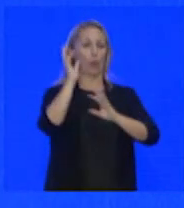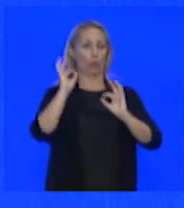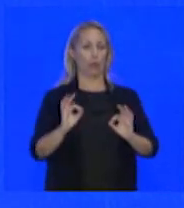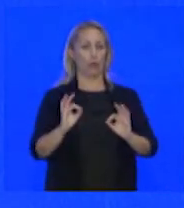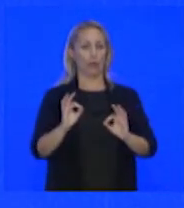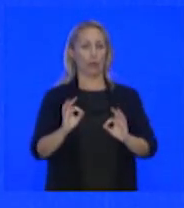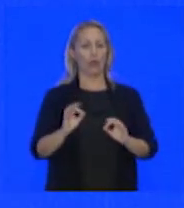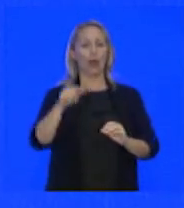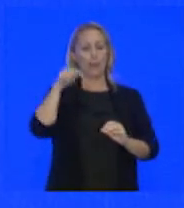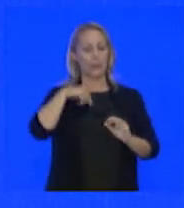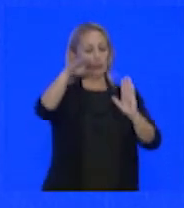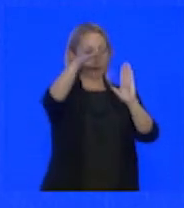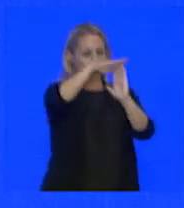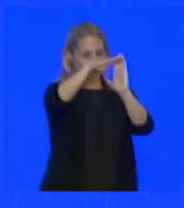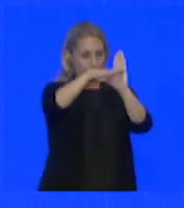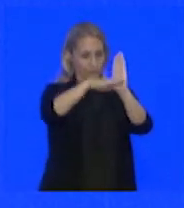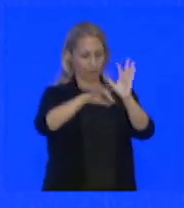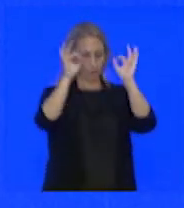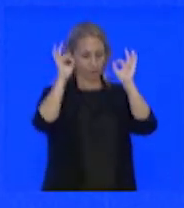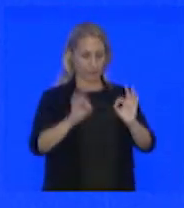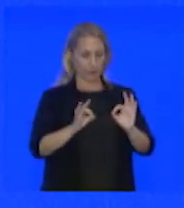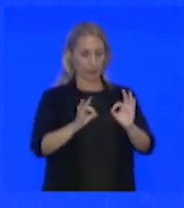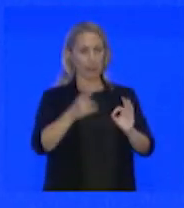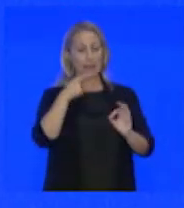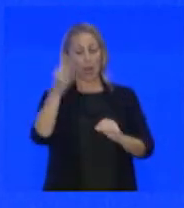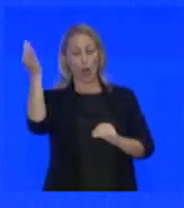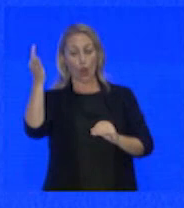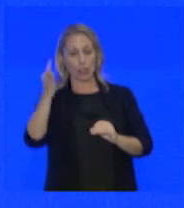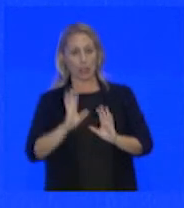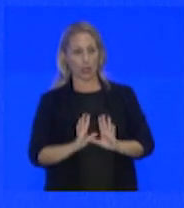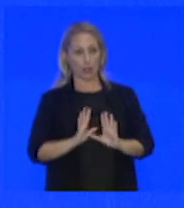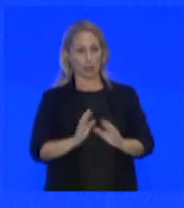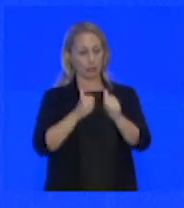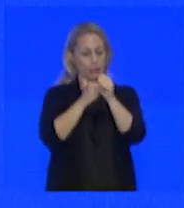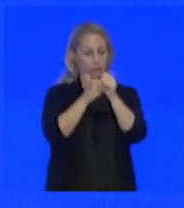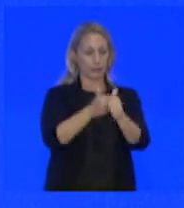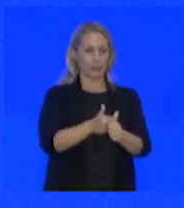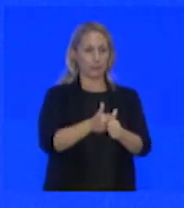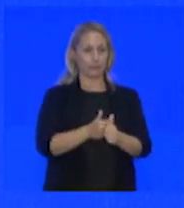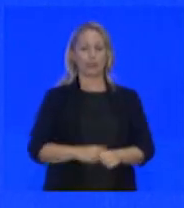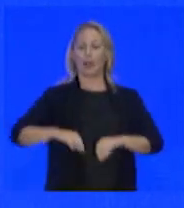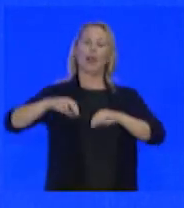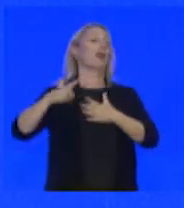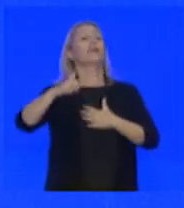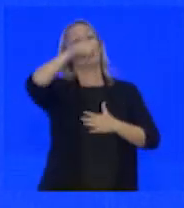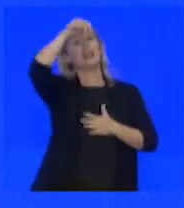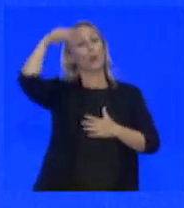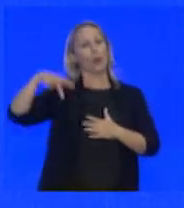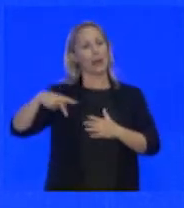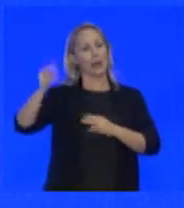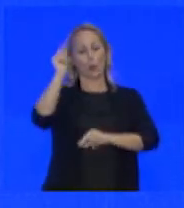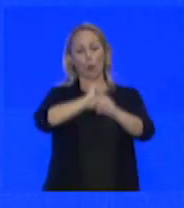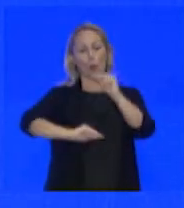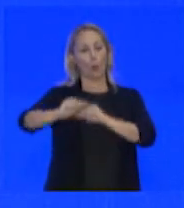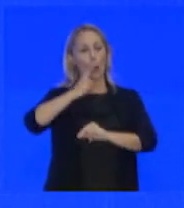σαφές χρονοδιάγραμμα και μεθοδική δουλειά. Στις 7 Ιουλίου οι πολίτες ενέκριναν το ελπιδοφόρο